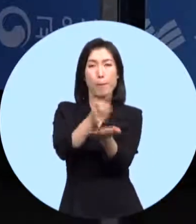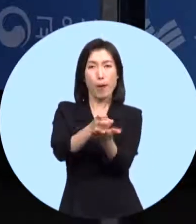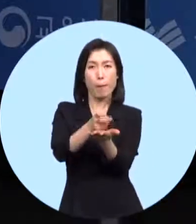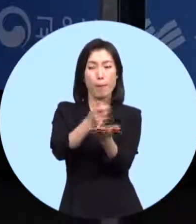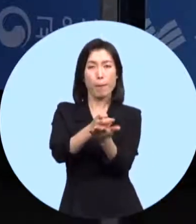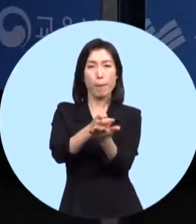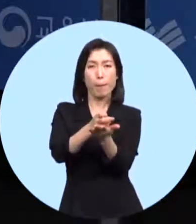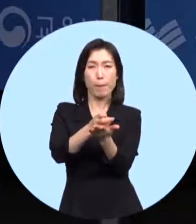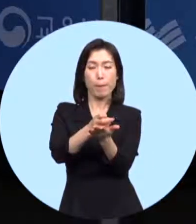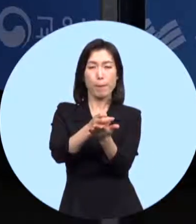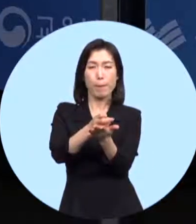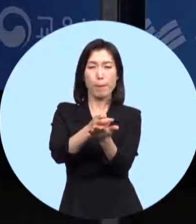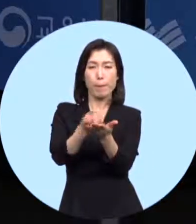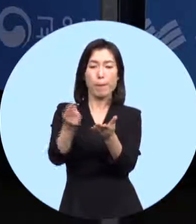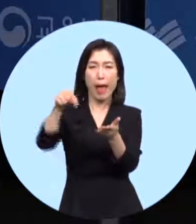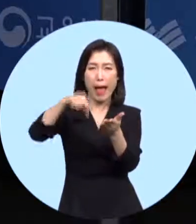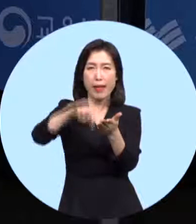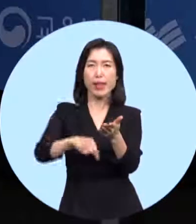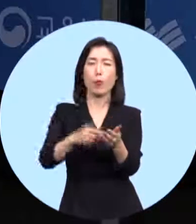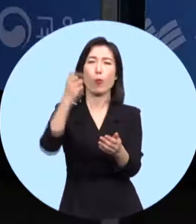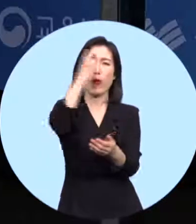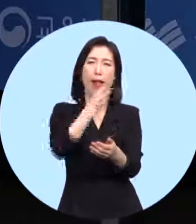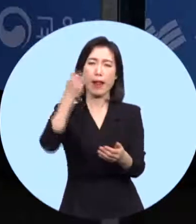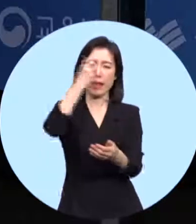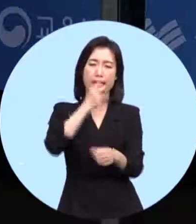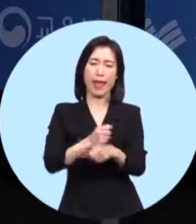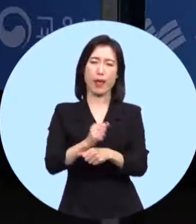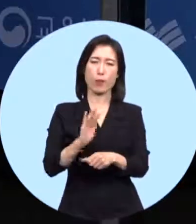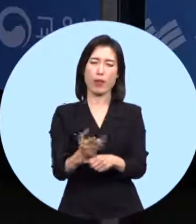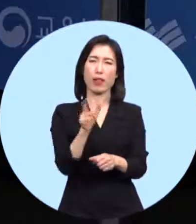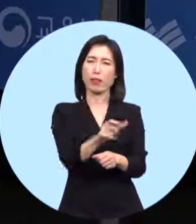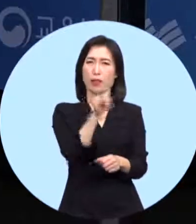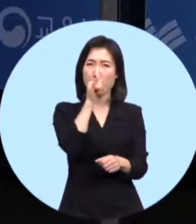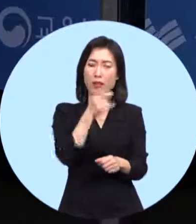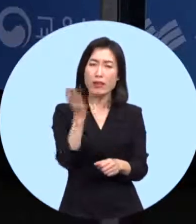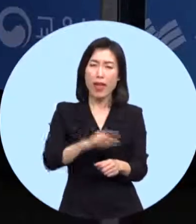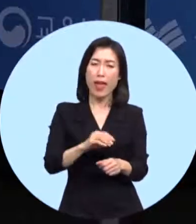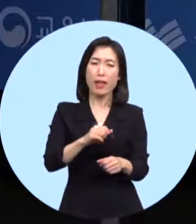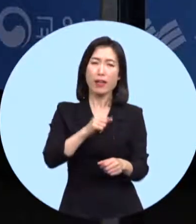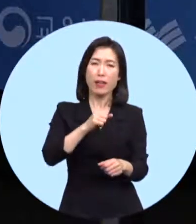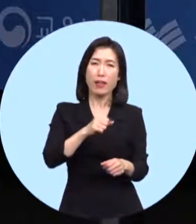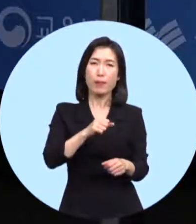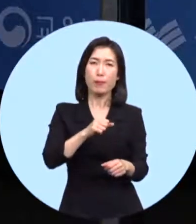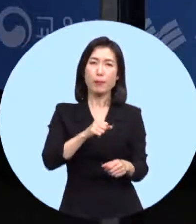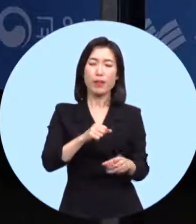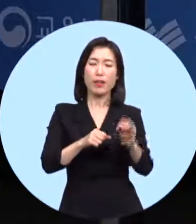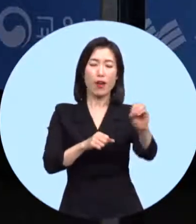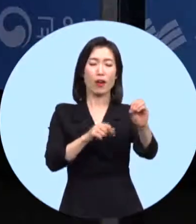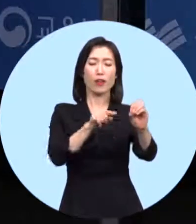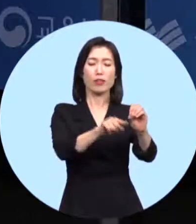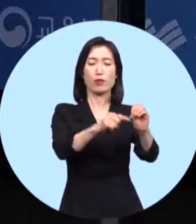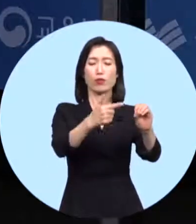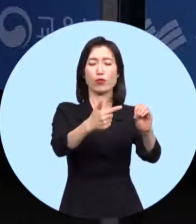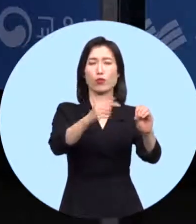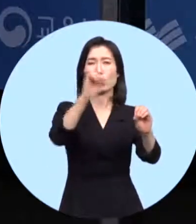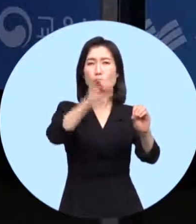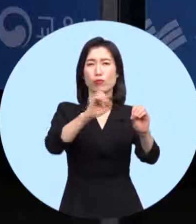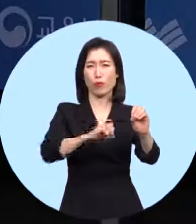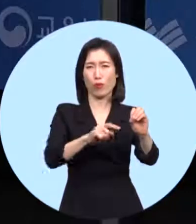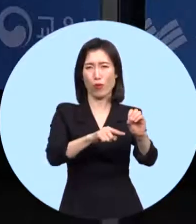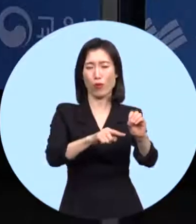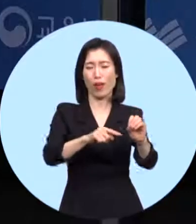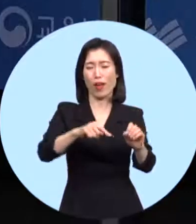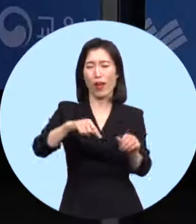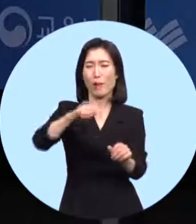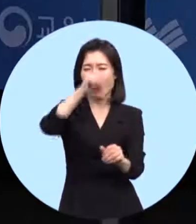법률로서 관리해야 한다라고 헌법에 분명히 있는데요. 이렇게 0.6%밖에 안 되는 재정 규모는 바로